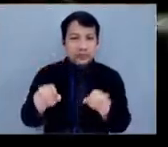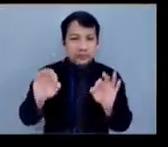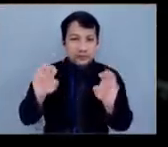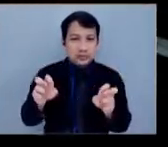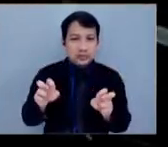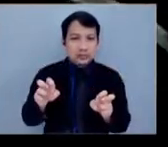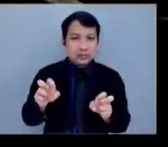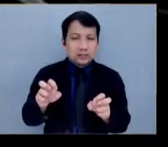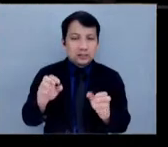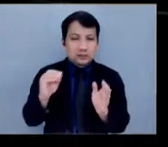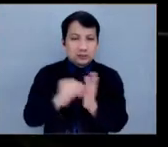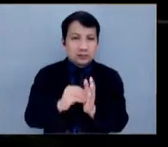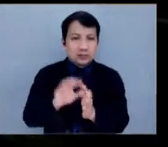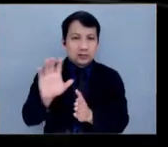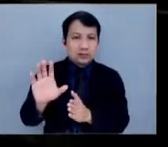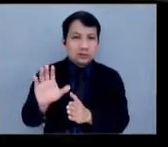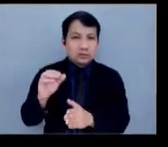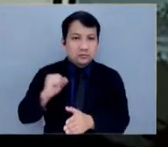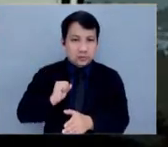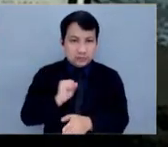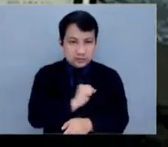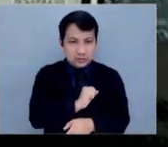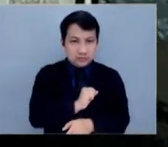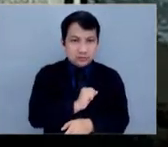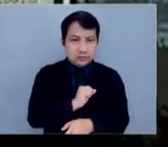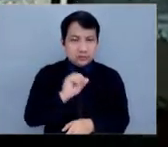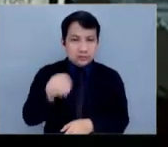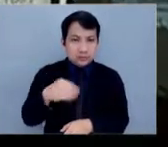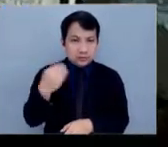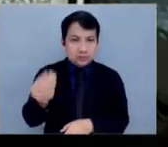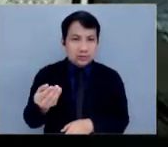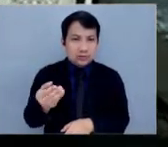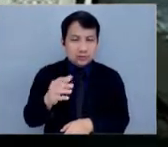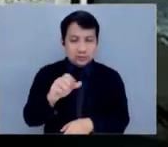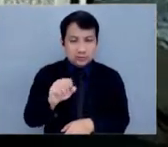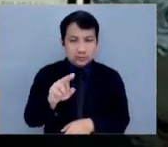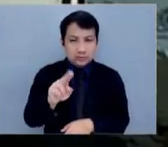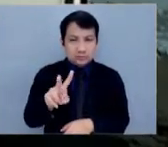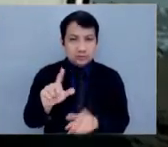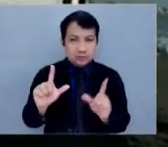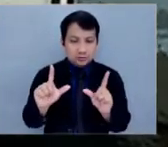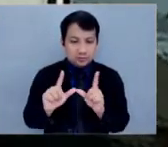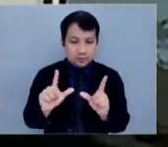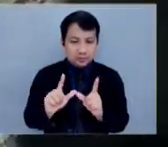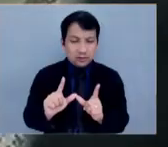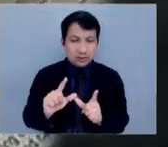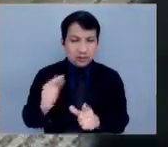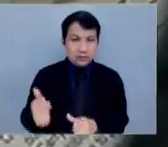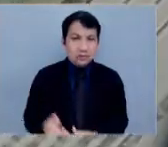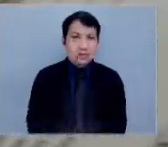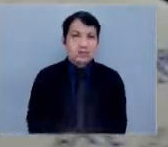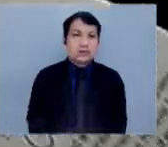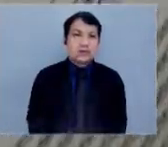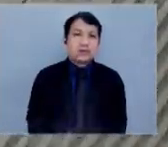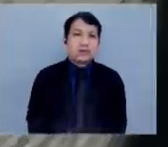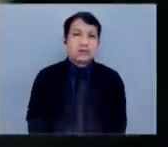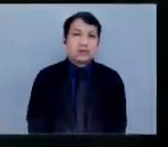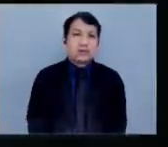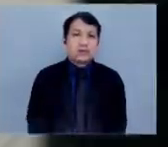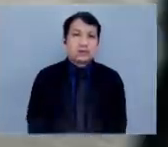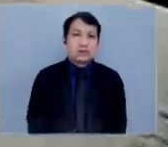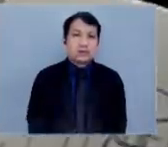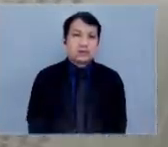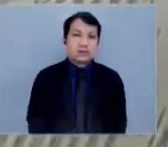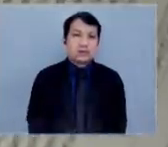nakatakda lang para sa mga senador. Ibinigay naman ng driver ng SUV ang lisensya nito sa mga humarang na enforcer. Pero habang sinusulatan ng